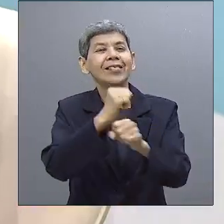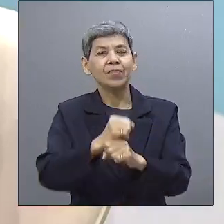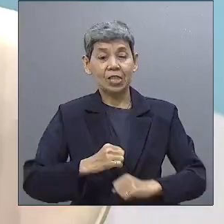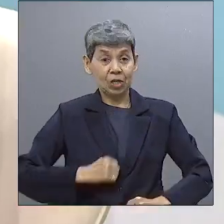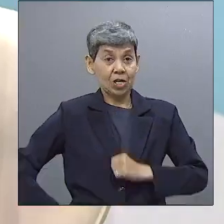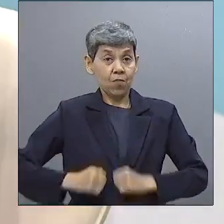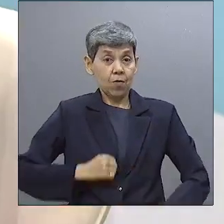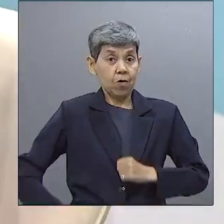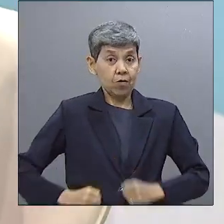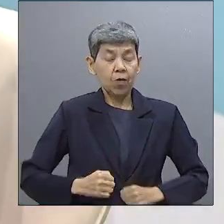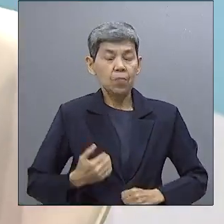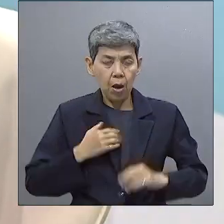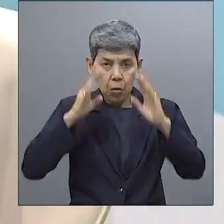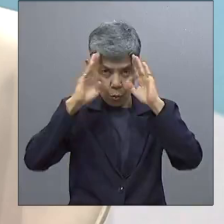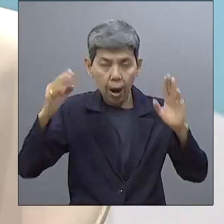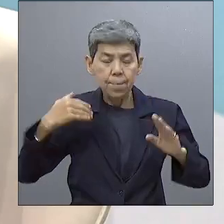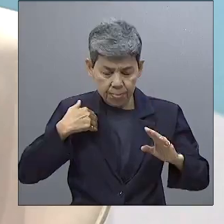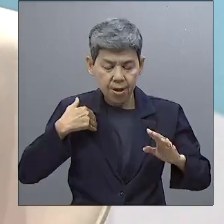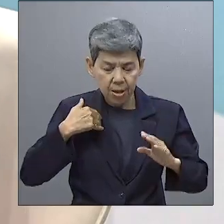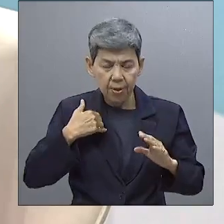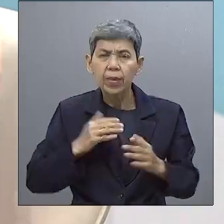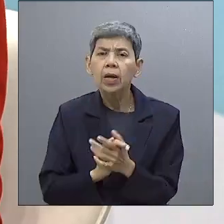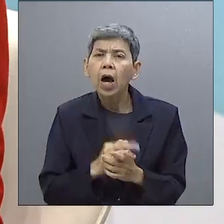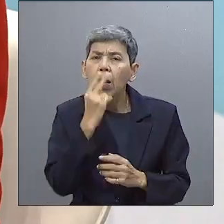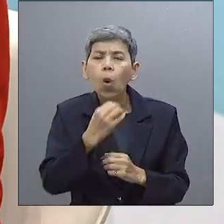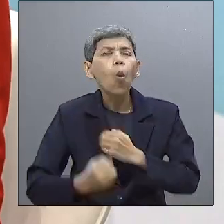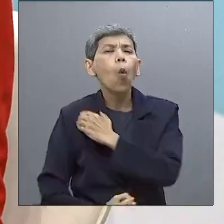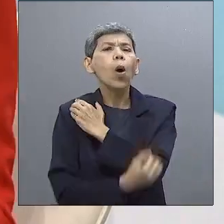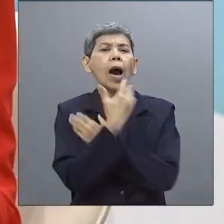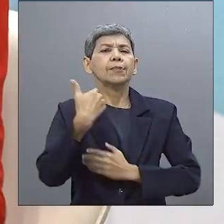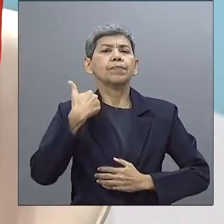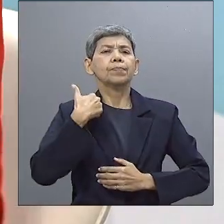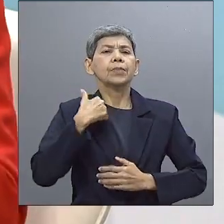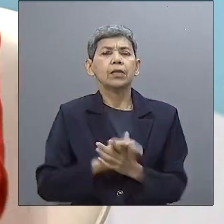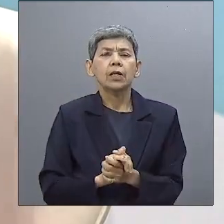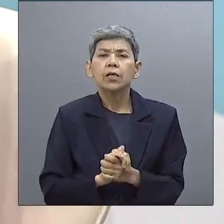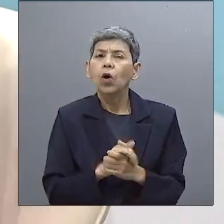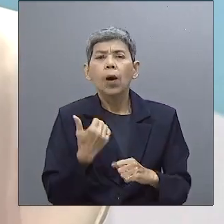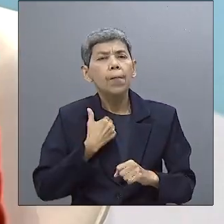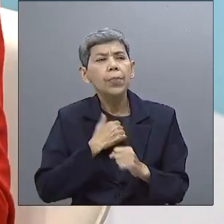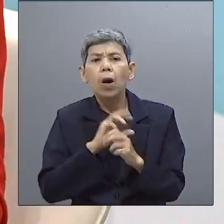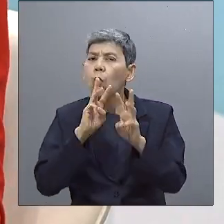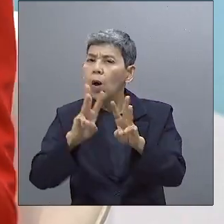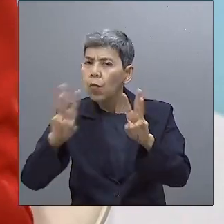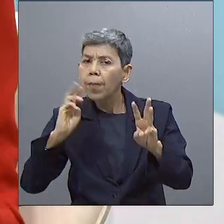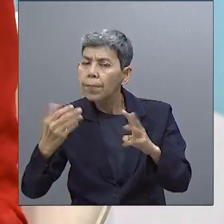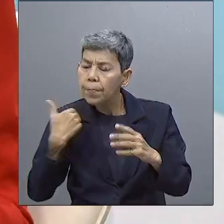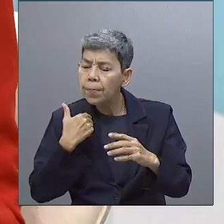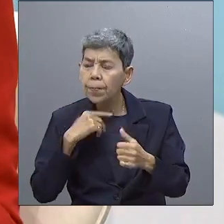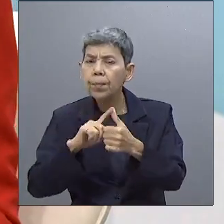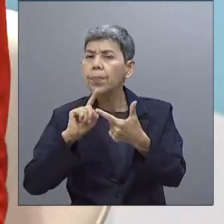มัยนี้นะมีความรู้ความสามารถแล้วเวทีมันเปิดโอกาสมากยิ่งขึ้นโลกออนไลน์หรือสังคมต่างๆทำ